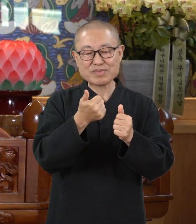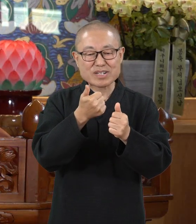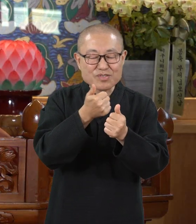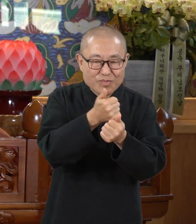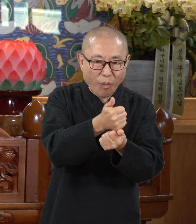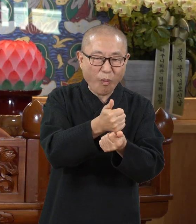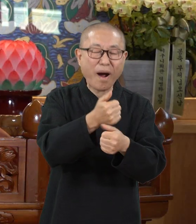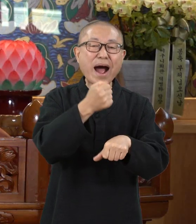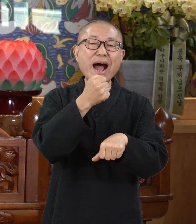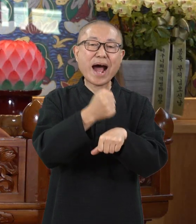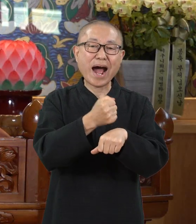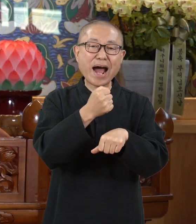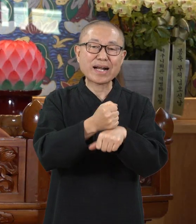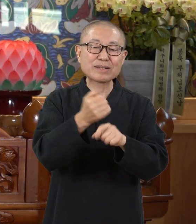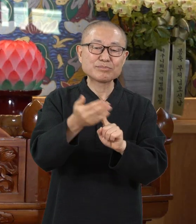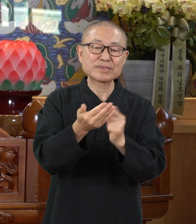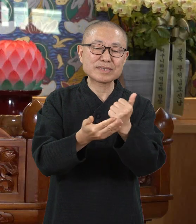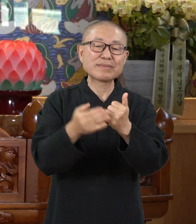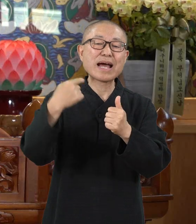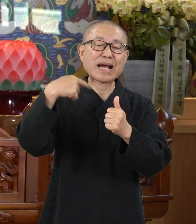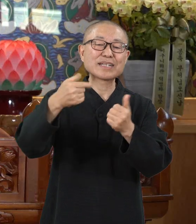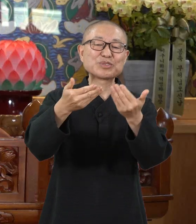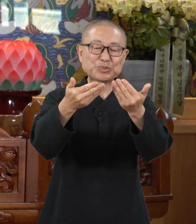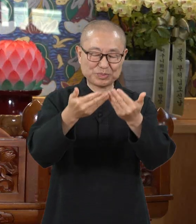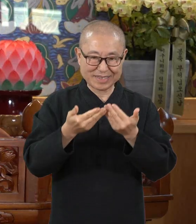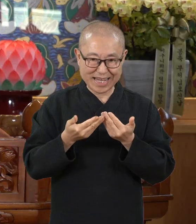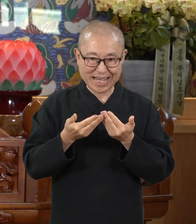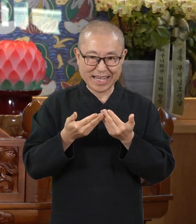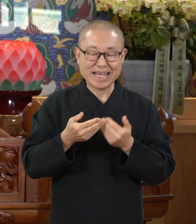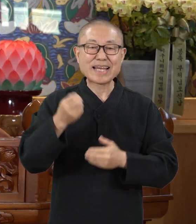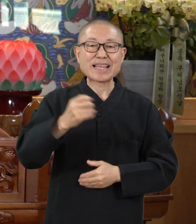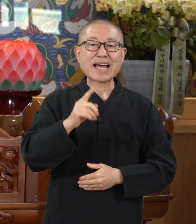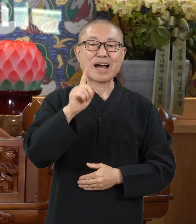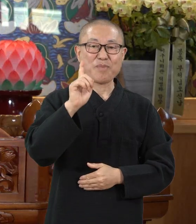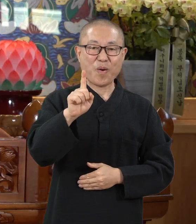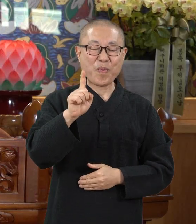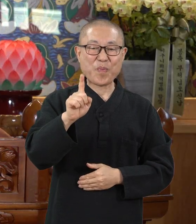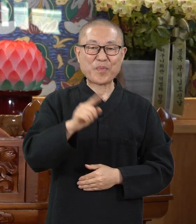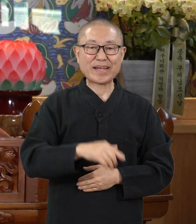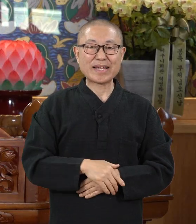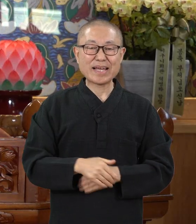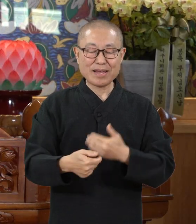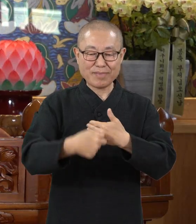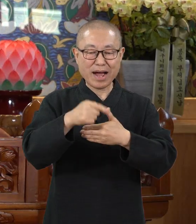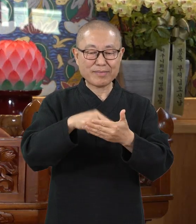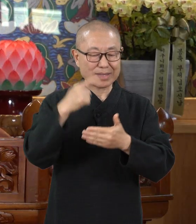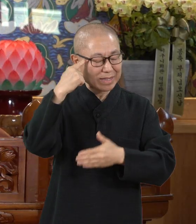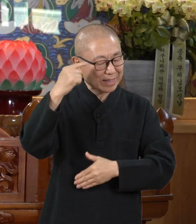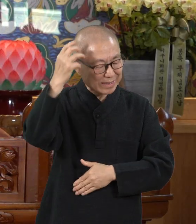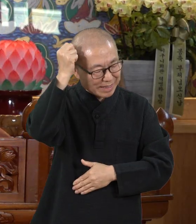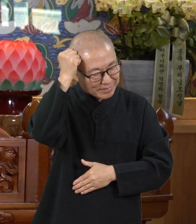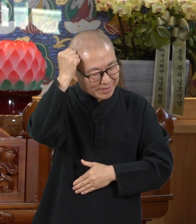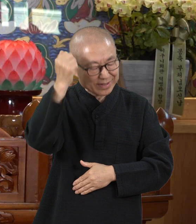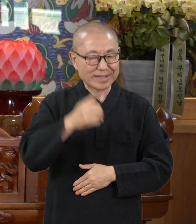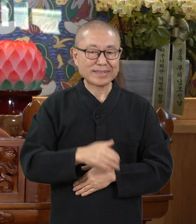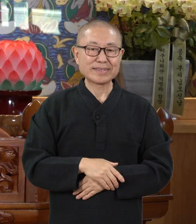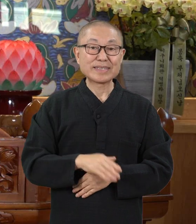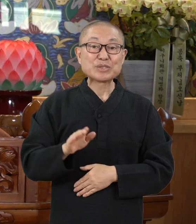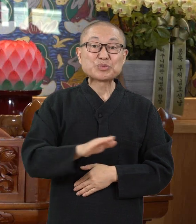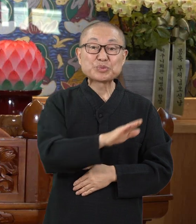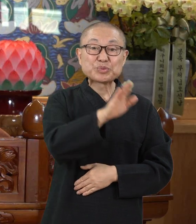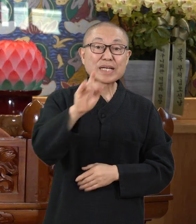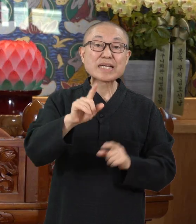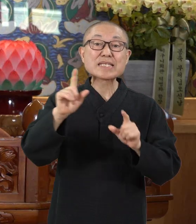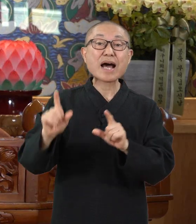극복해라. 이렇게 가르치고 계십니다. 한번 다시 마음에 새기면서